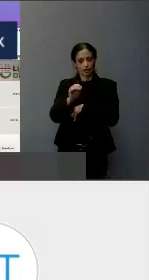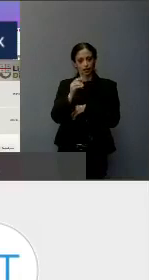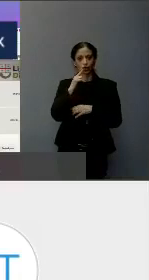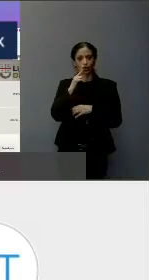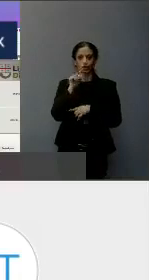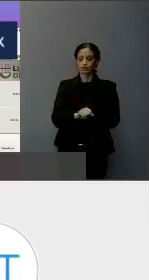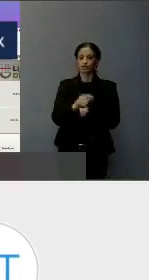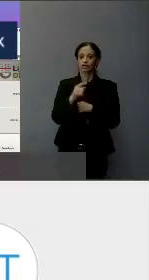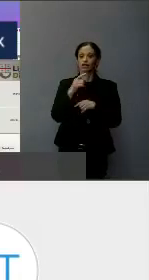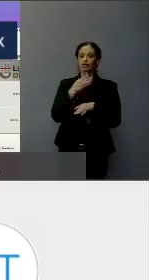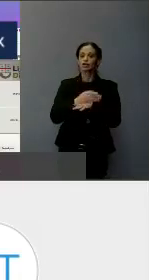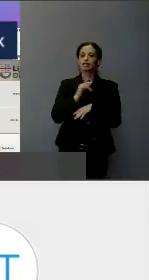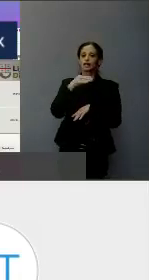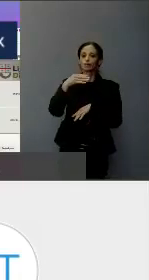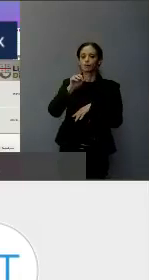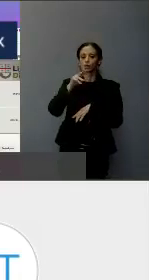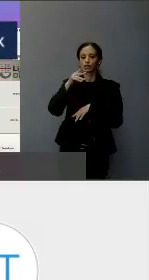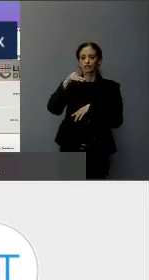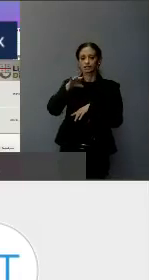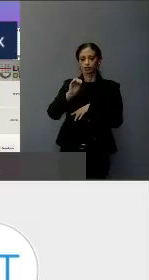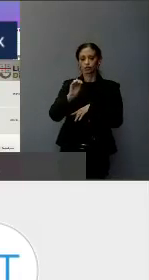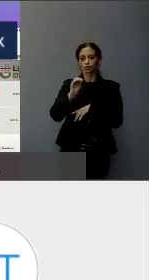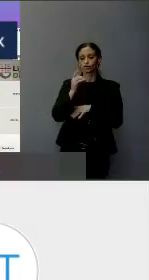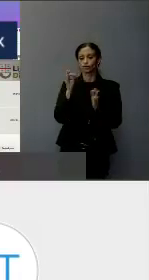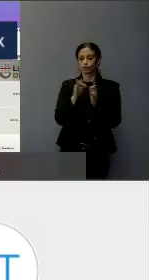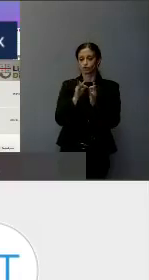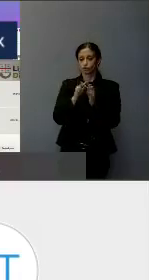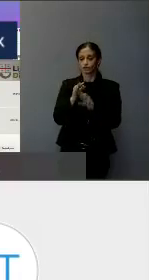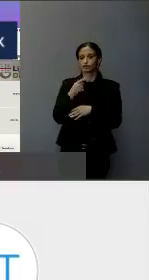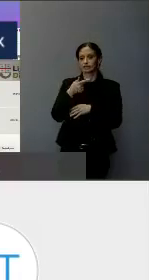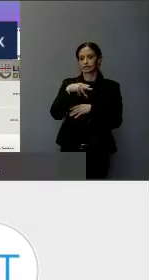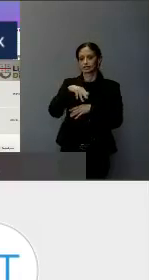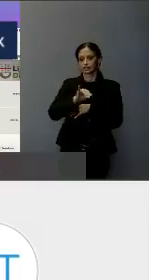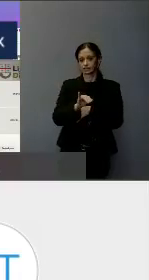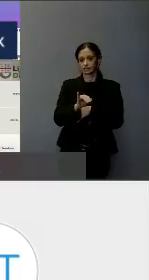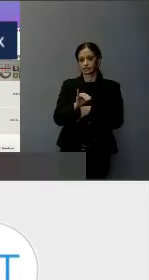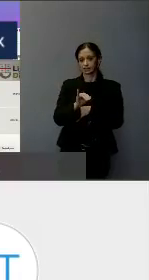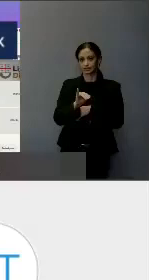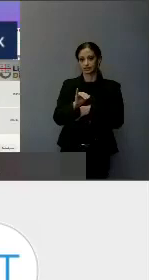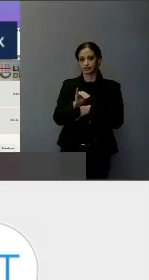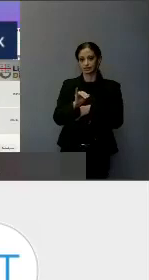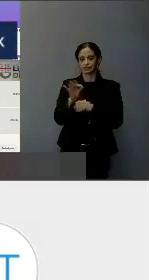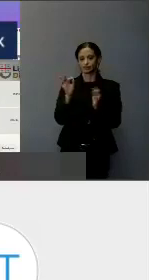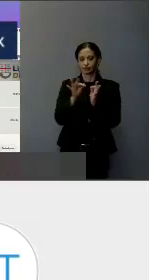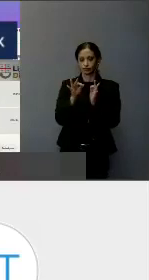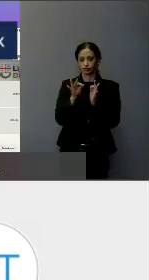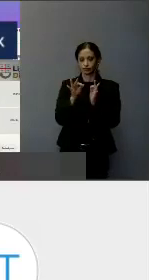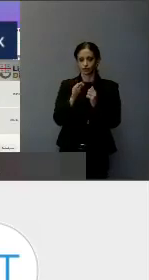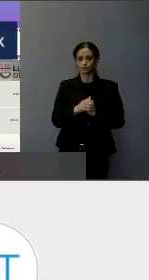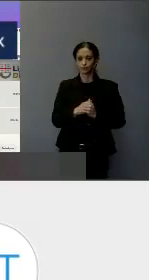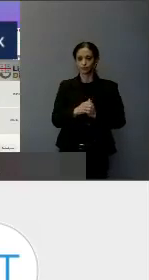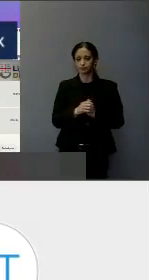consigliere immordino favorevole consigliera tv onorevole